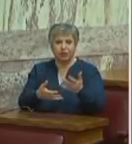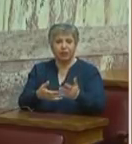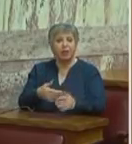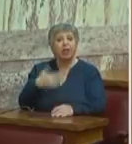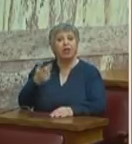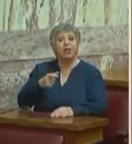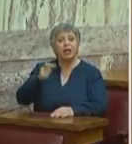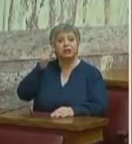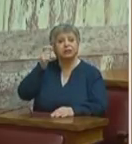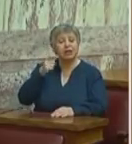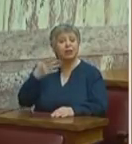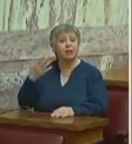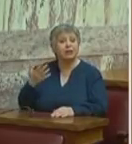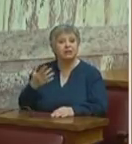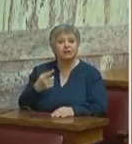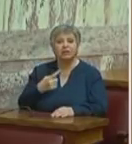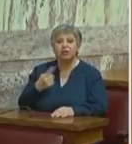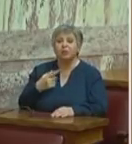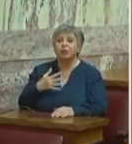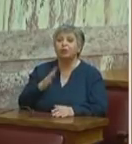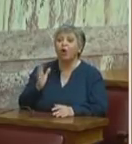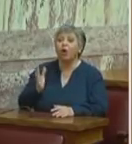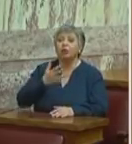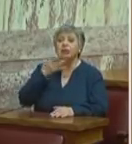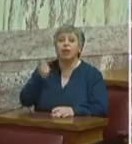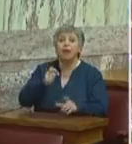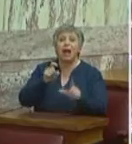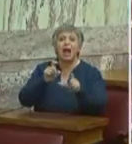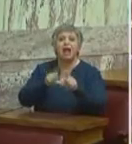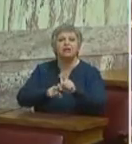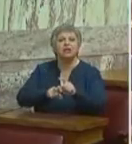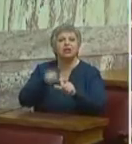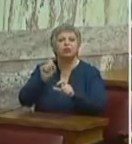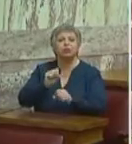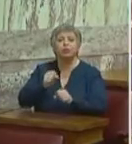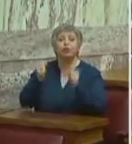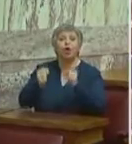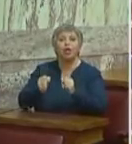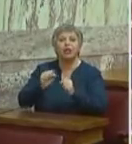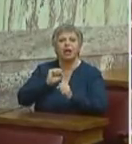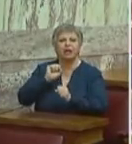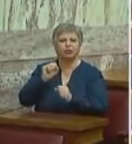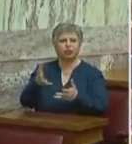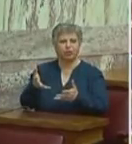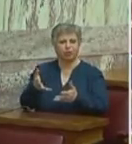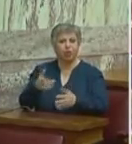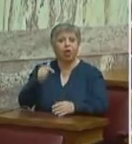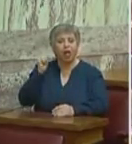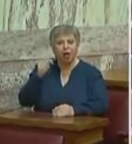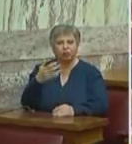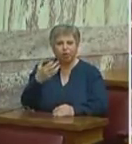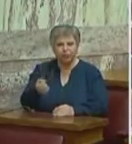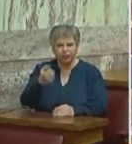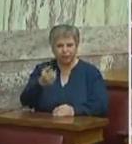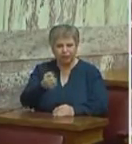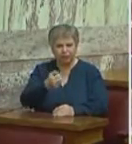και βρίσκεται πίσω από κάθε οφσόρι ο οποίο έχει συσταθεί τα τελευταία χρόνια στη χώρα μας. Δικά